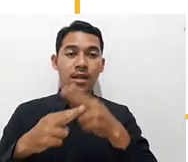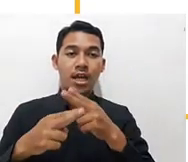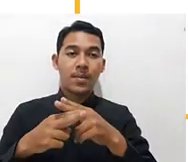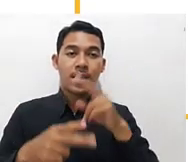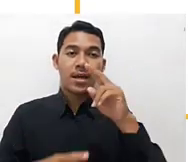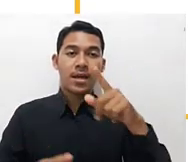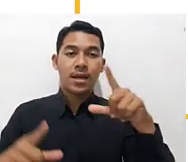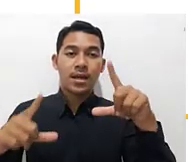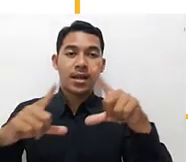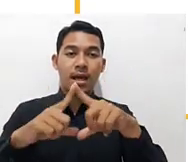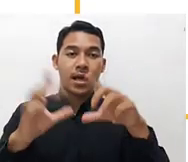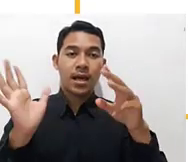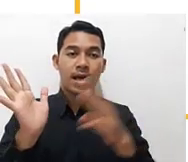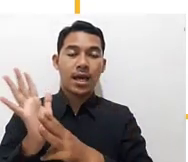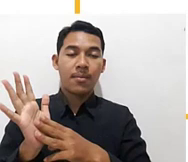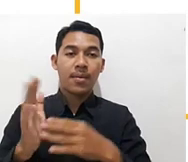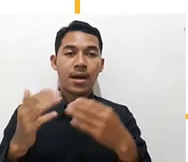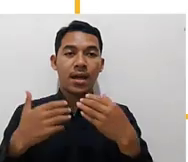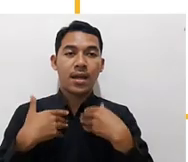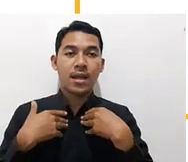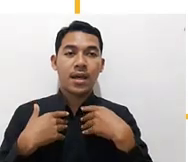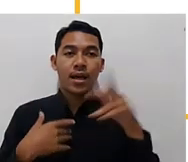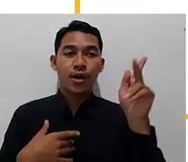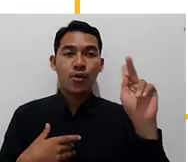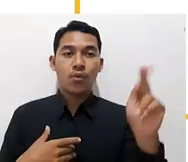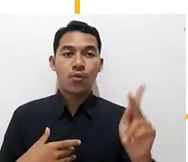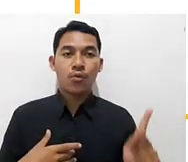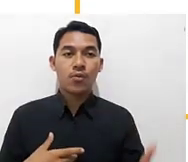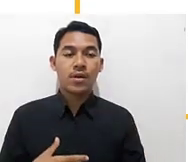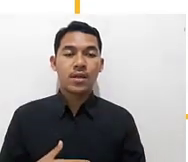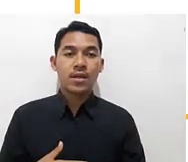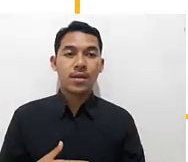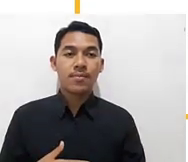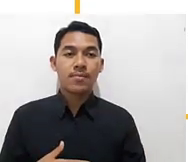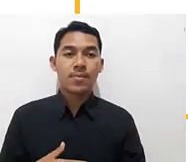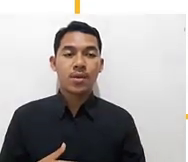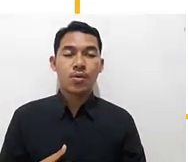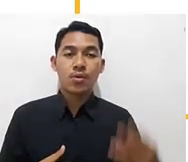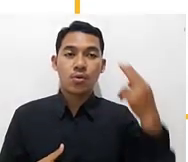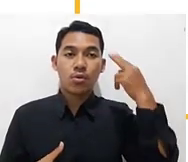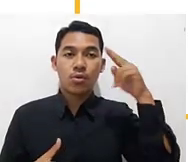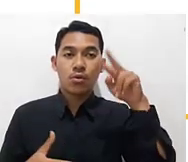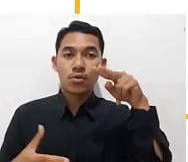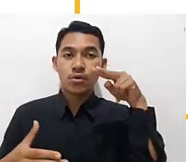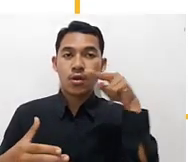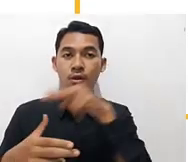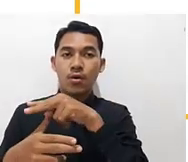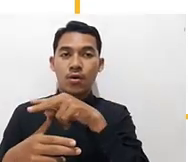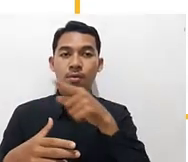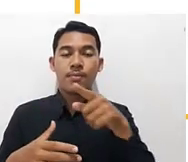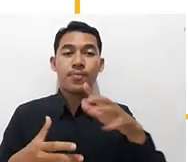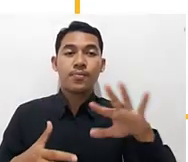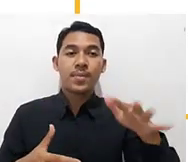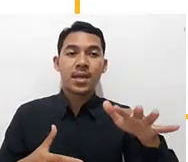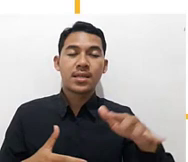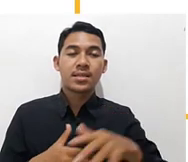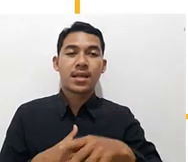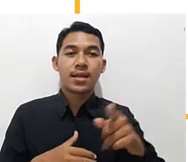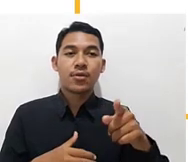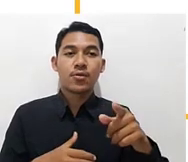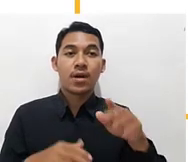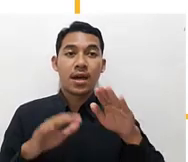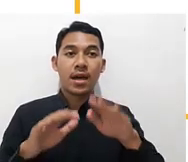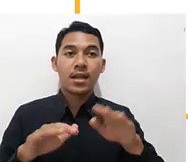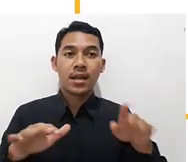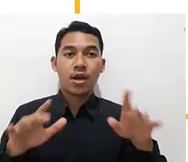ada kuning-kuningnya di sini nih biasanya nih. Yang buat dicolokinnya tuh. Nah, biasanya ini anak-anak komputer tahu nih, anak-anak elektro